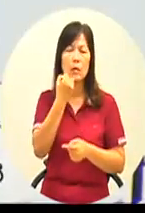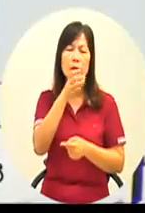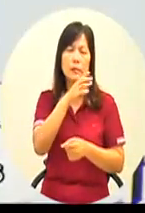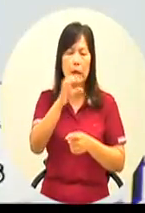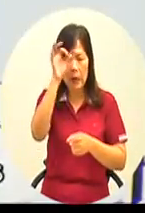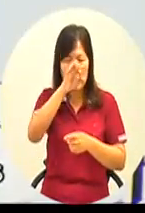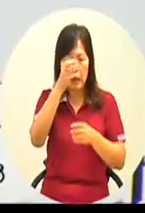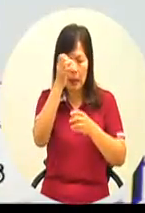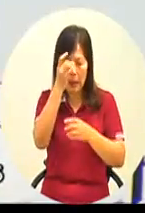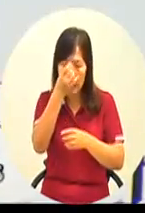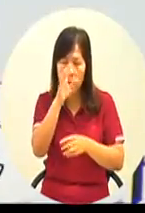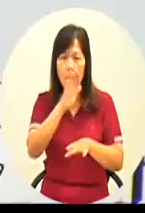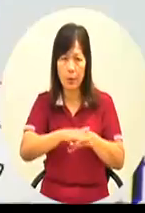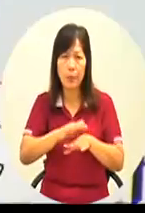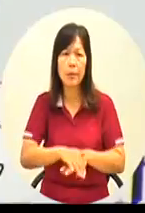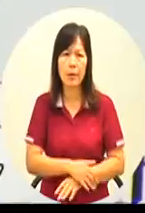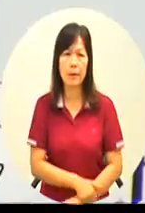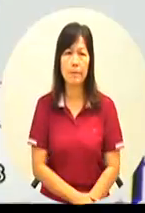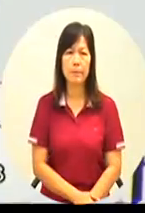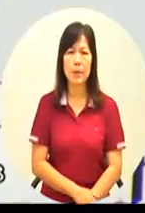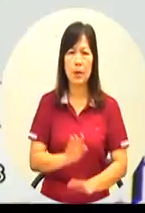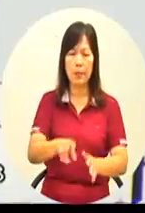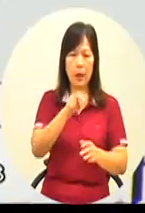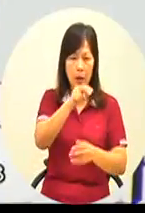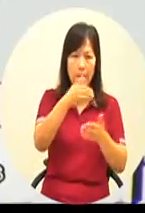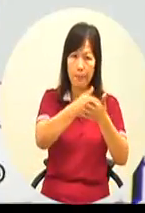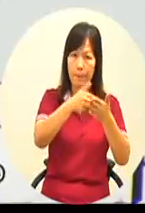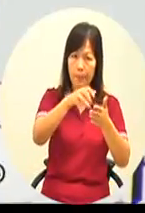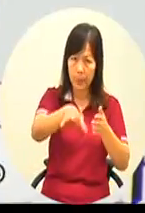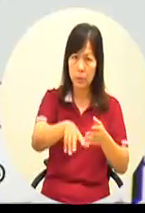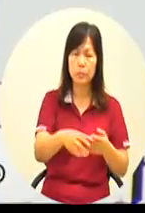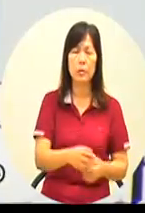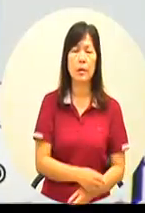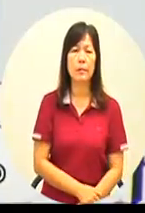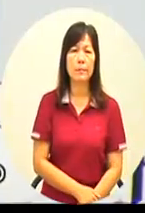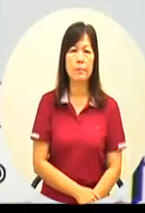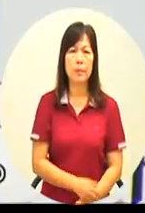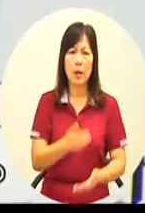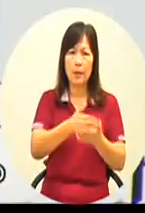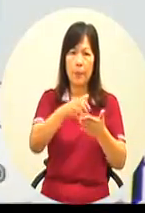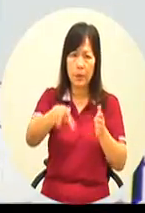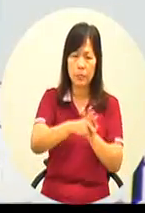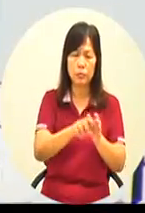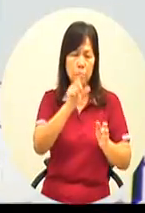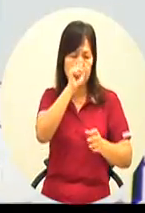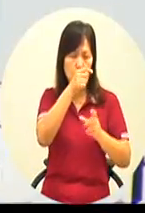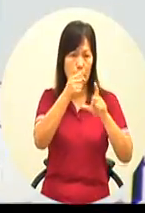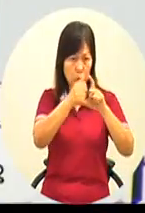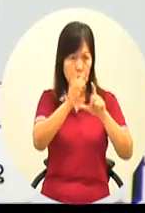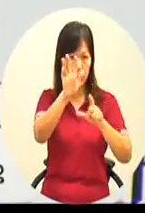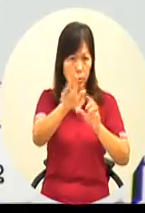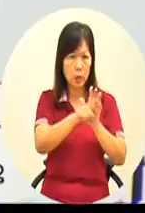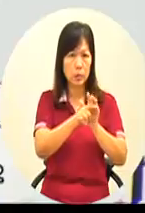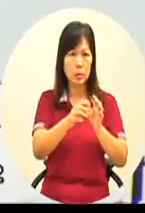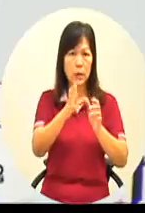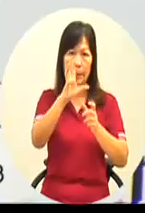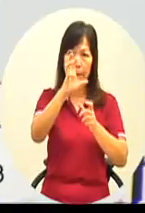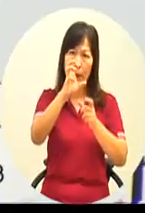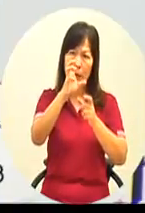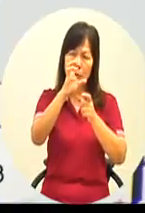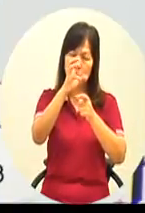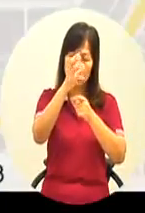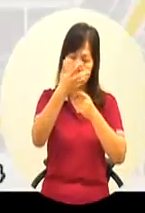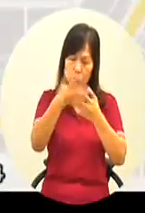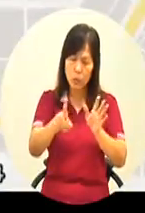不到。接下来我们来看我们的美术馆。好，美术馆是一个内惠皮特区，它是在民国80几年那时候